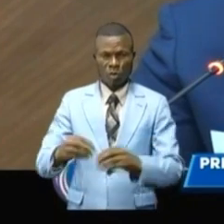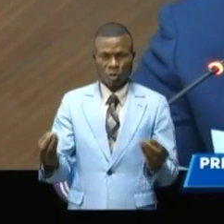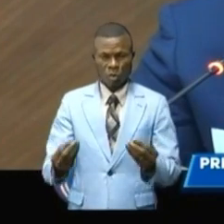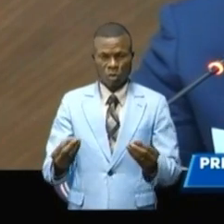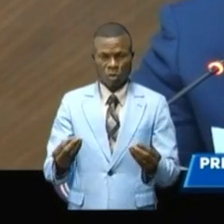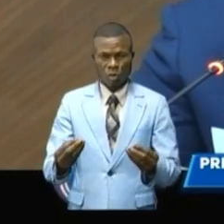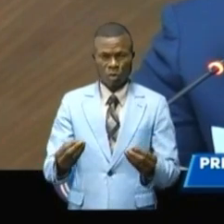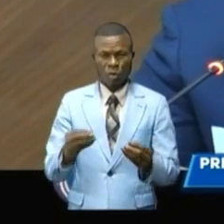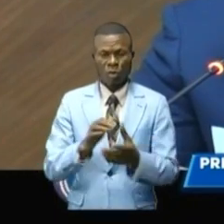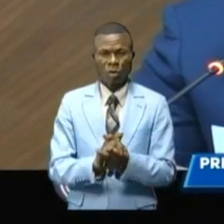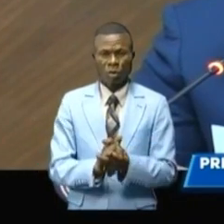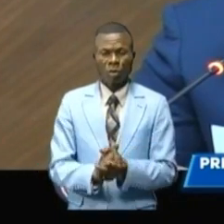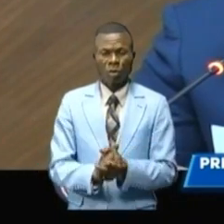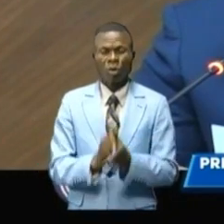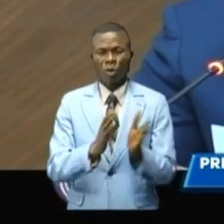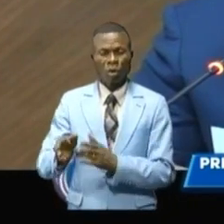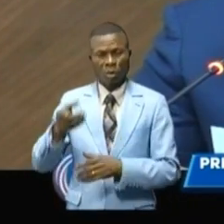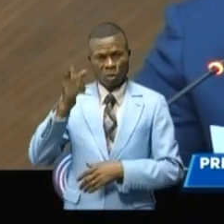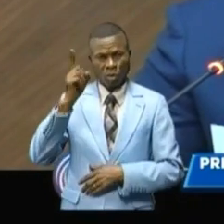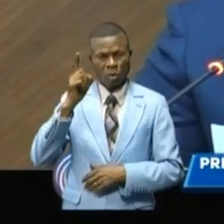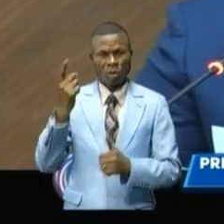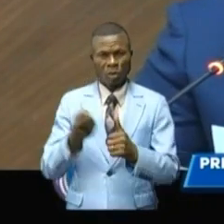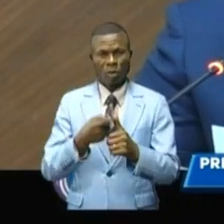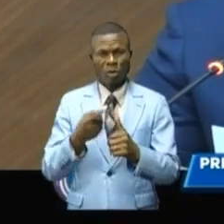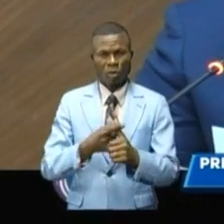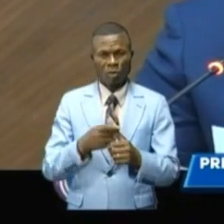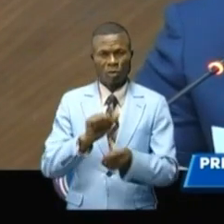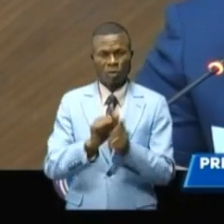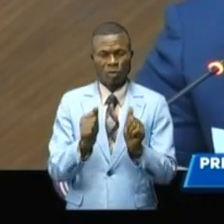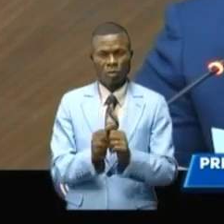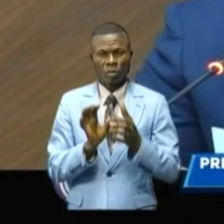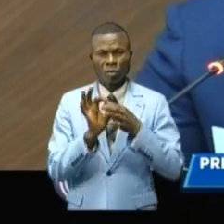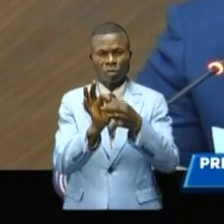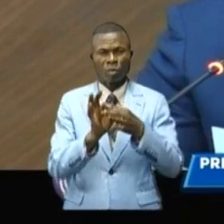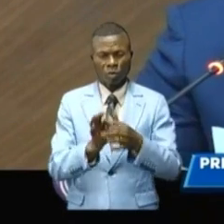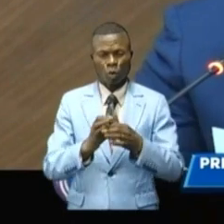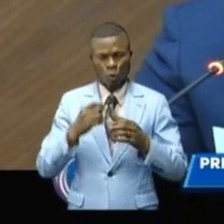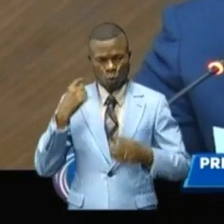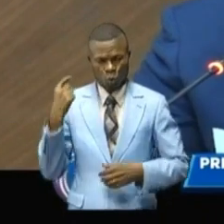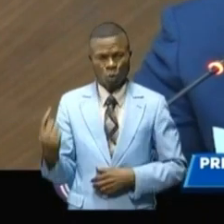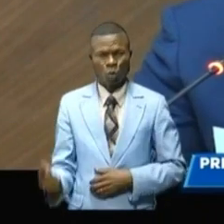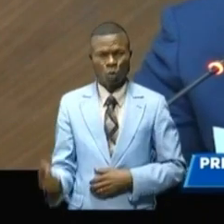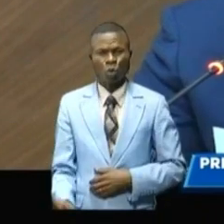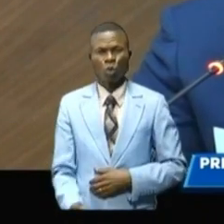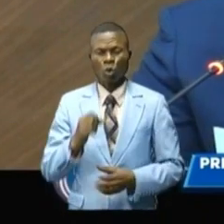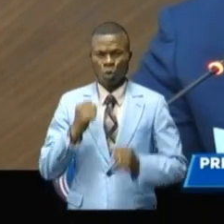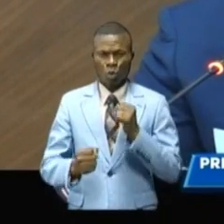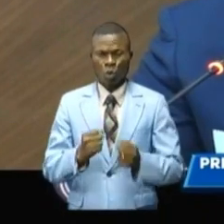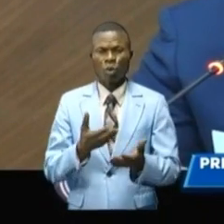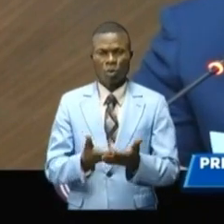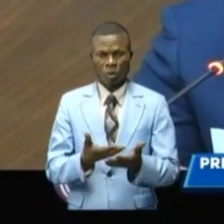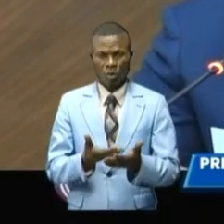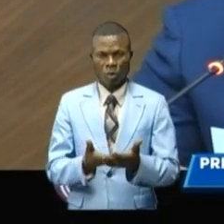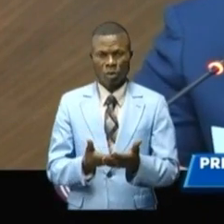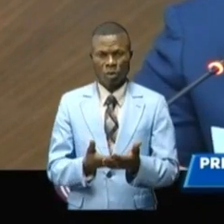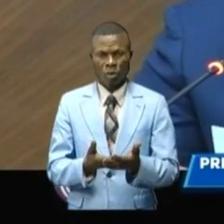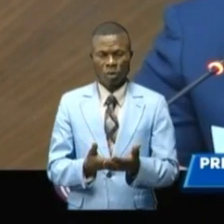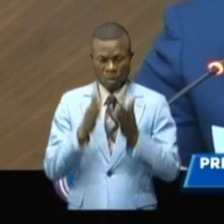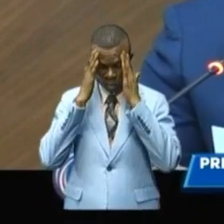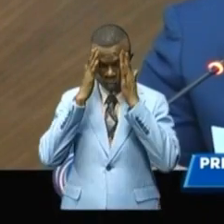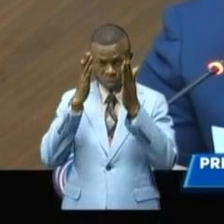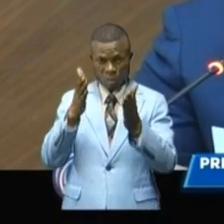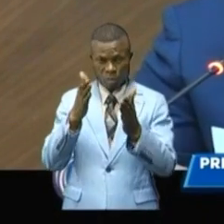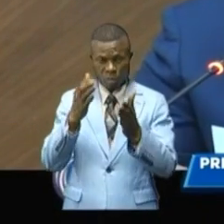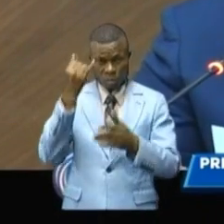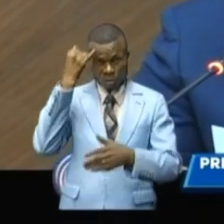que nous entrevoyons surtout dans le cadre d'une coopération active et dynamique, tournée vers